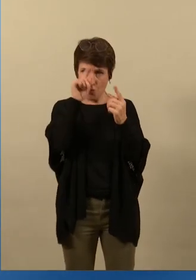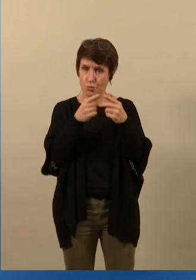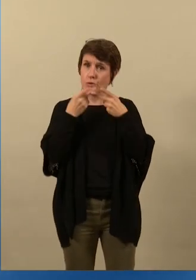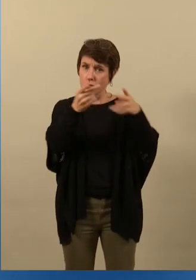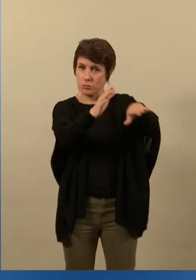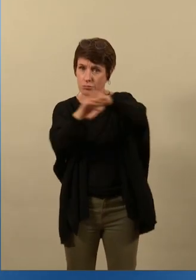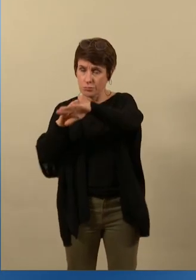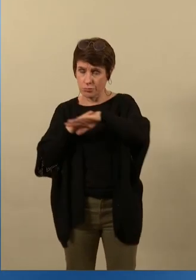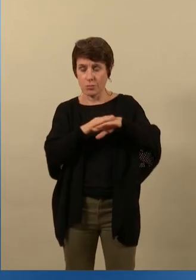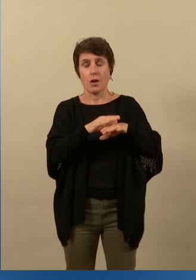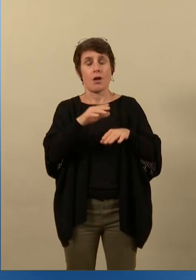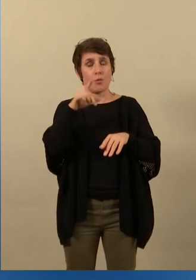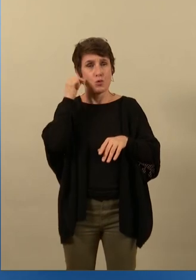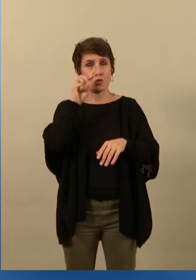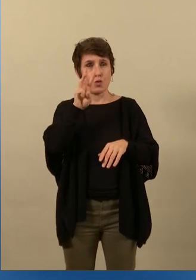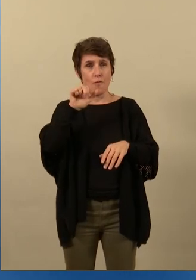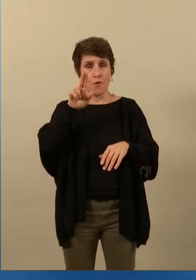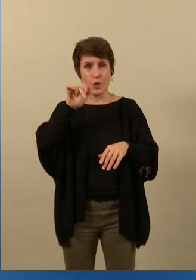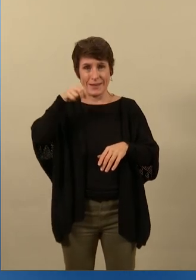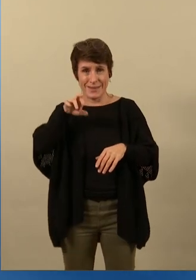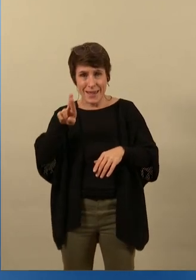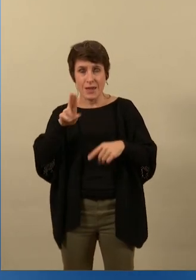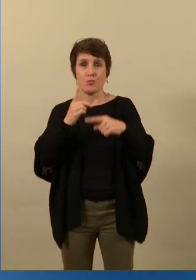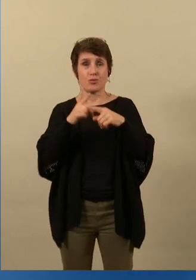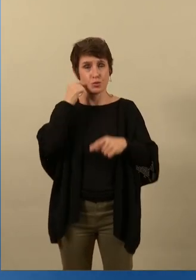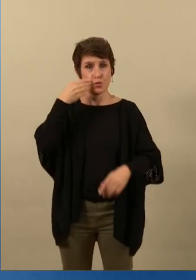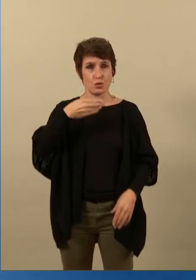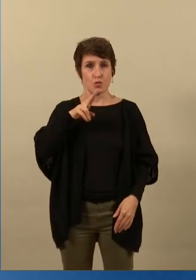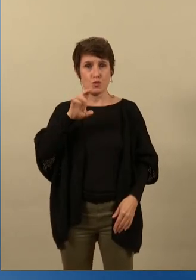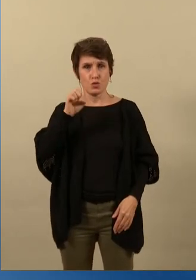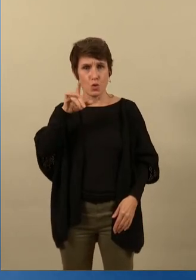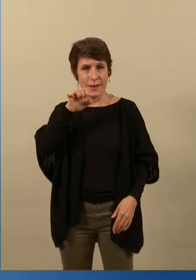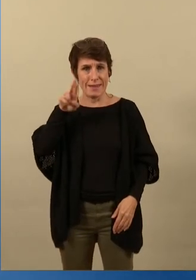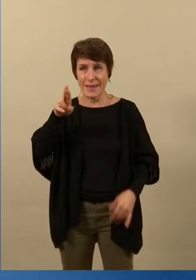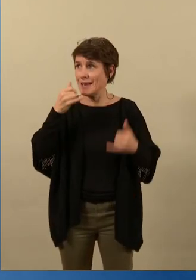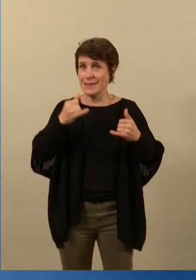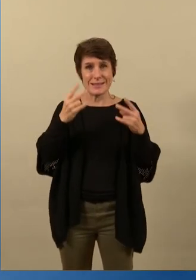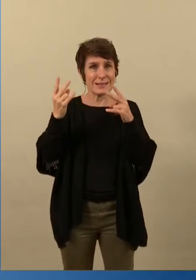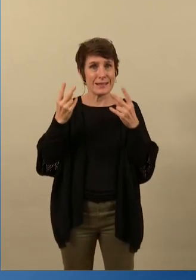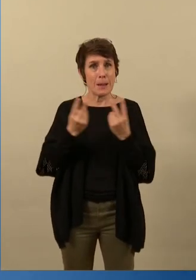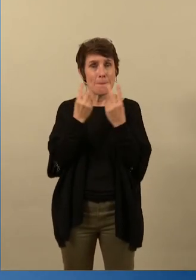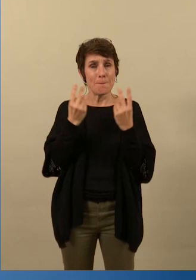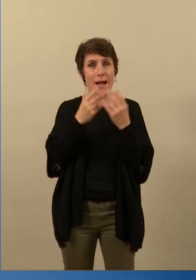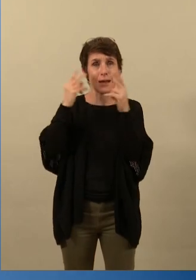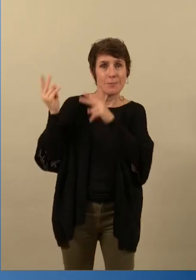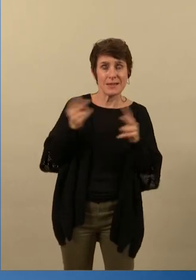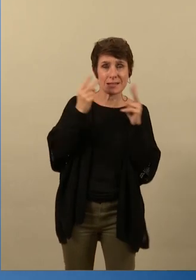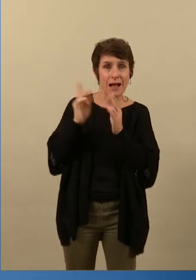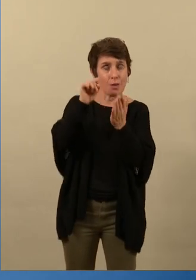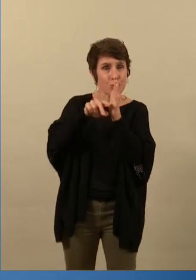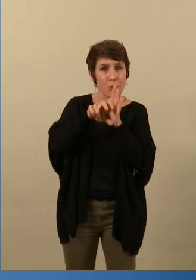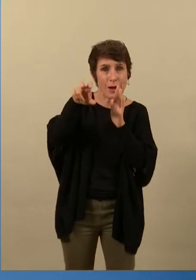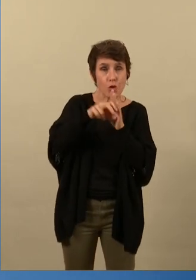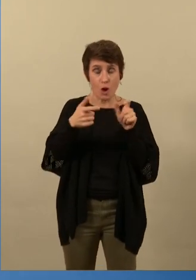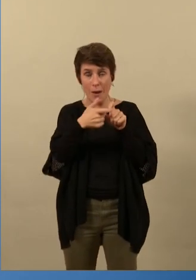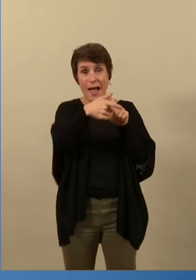à Renault musiliier que l'anneau de vitesse présent dans le parc PA istrale à Grenoble une fois renové et mis